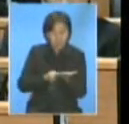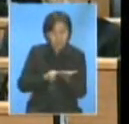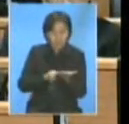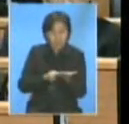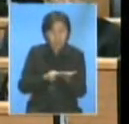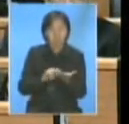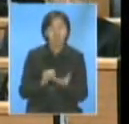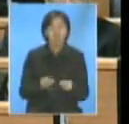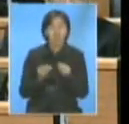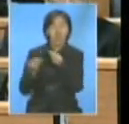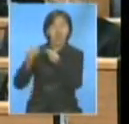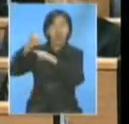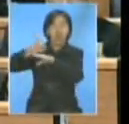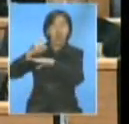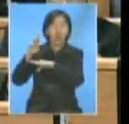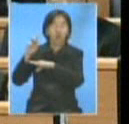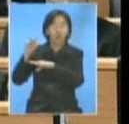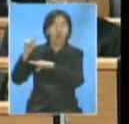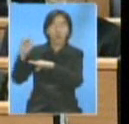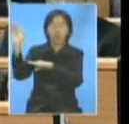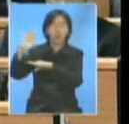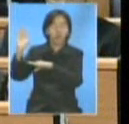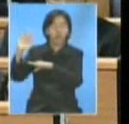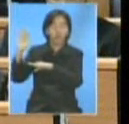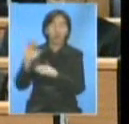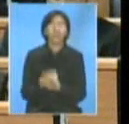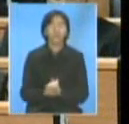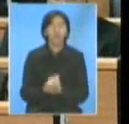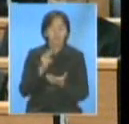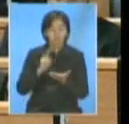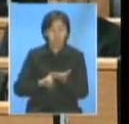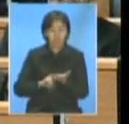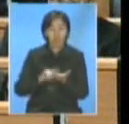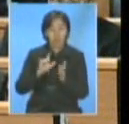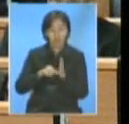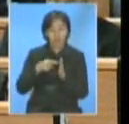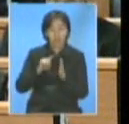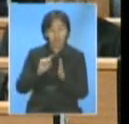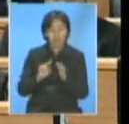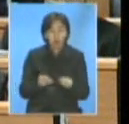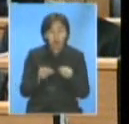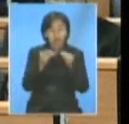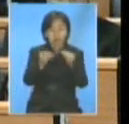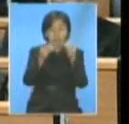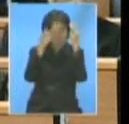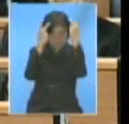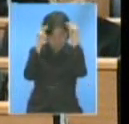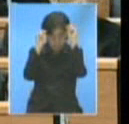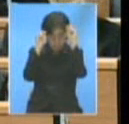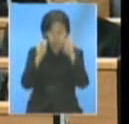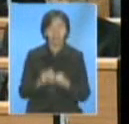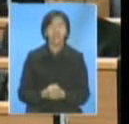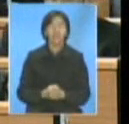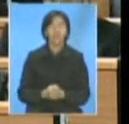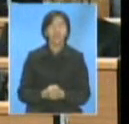ยไม่ผ่านรัฐมนตรีของตัวเองผ่านไปถึงนายกรัฐมนตรี